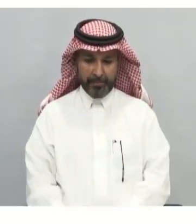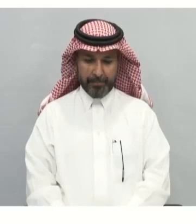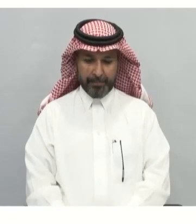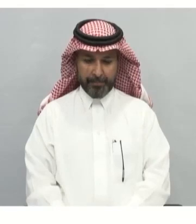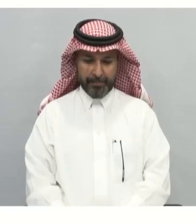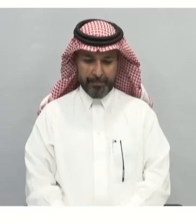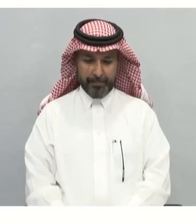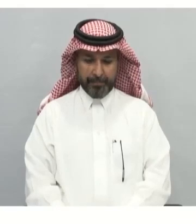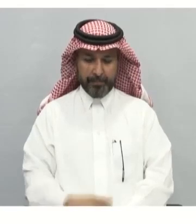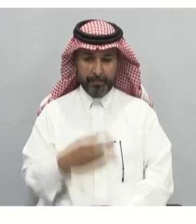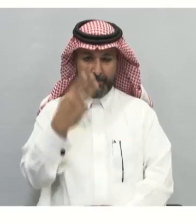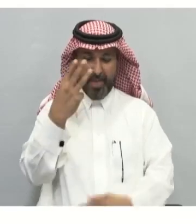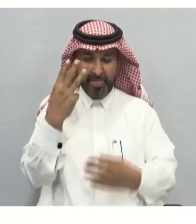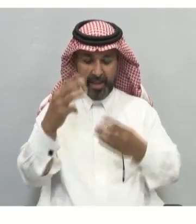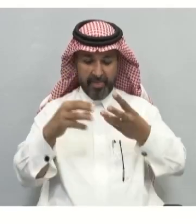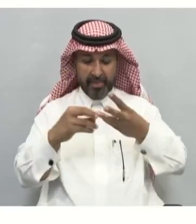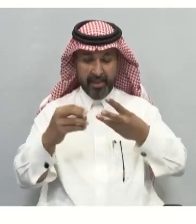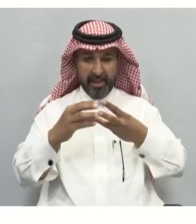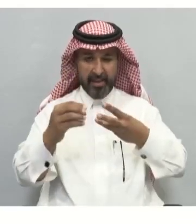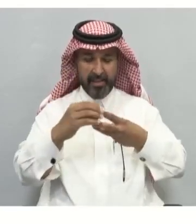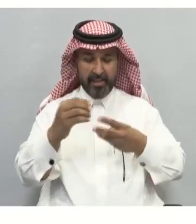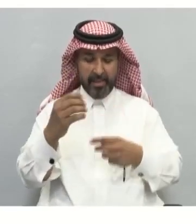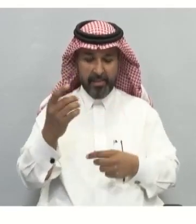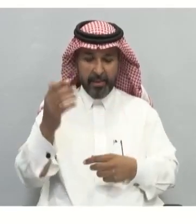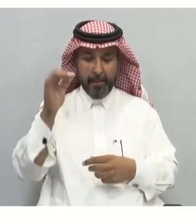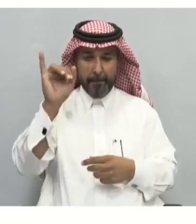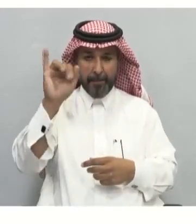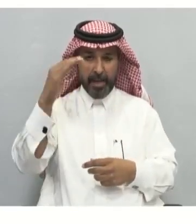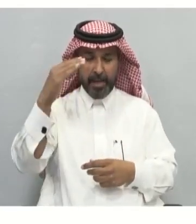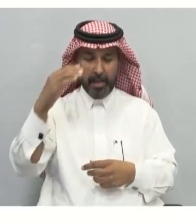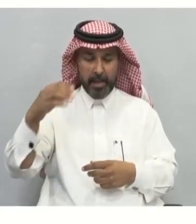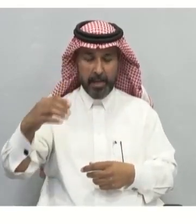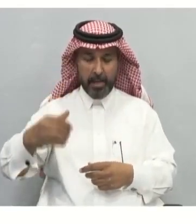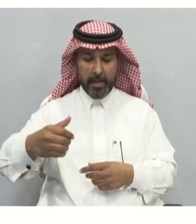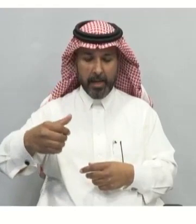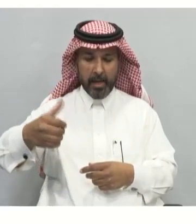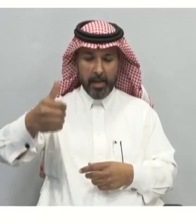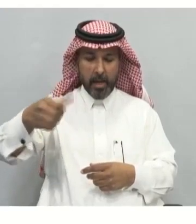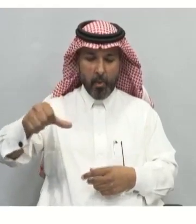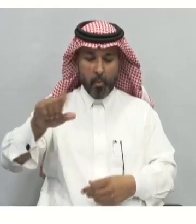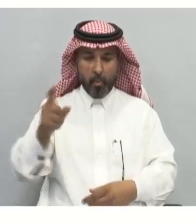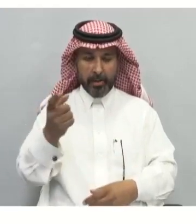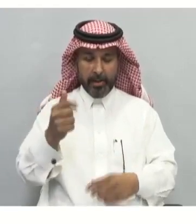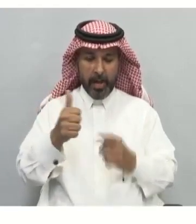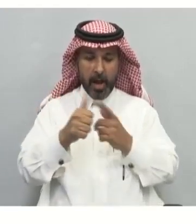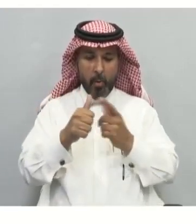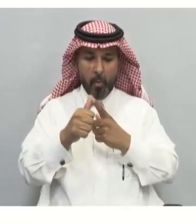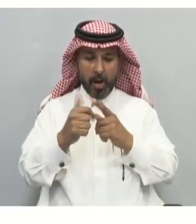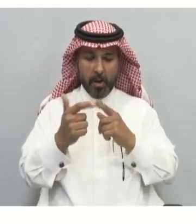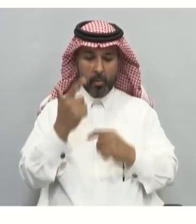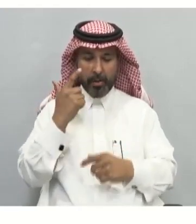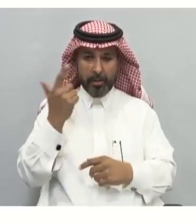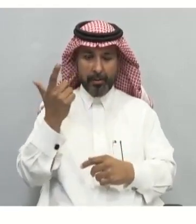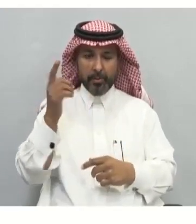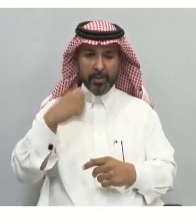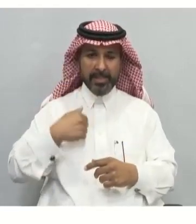الرحيم ذكرنا ان ماده حديث واحد تنقسم الى ثلاث محاور المحور الاول